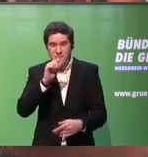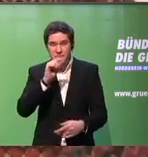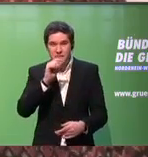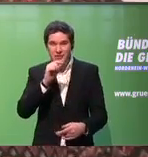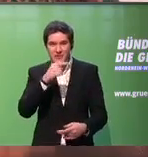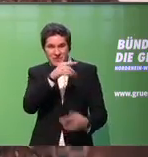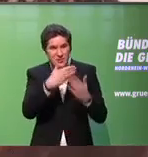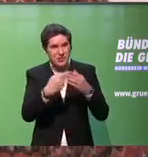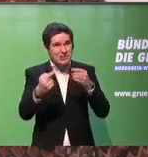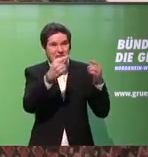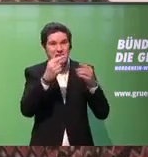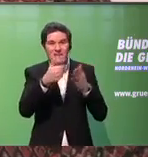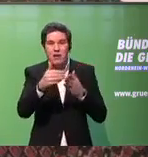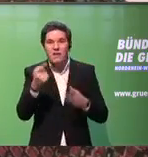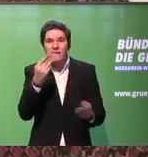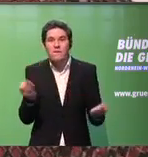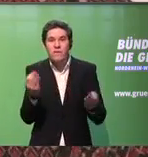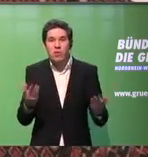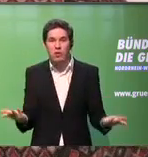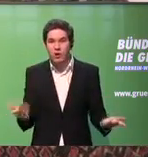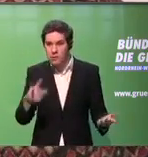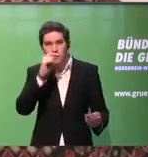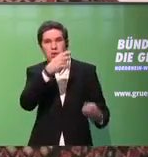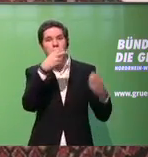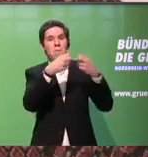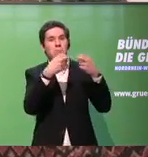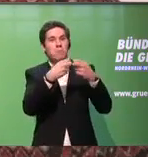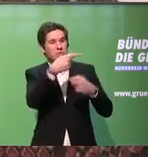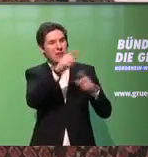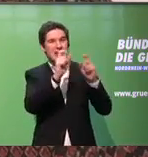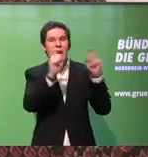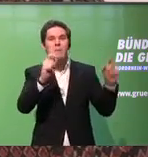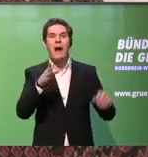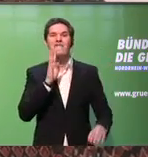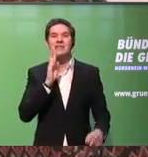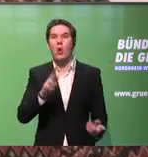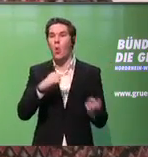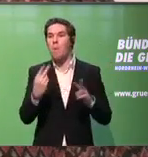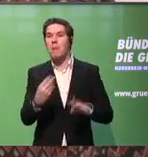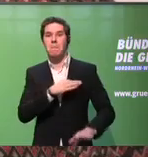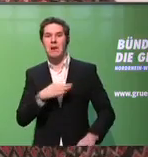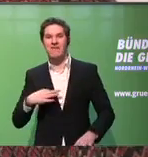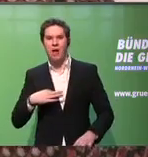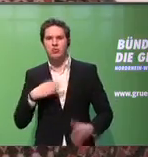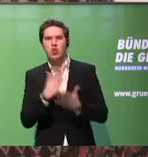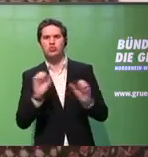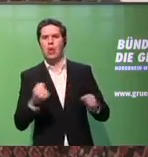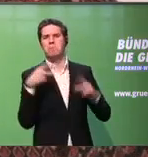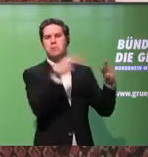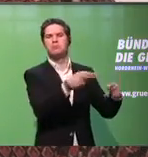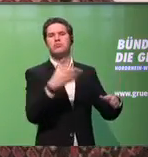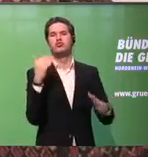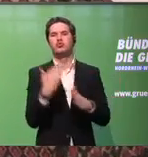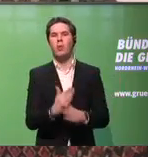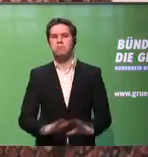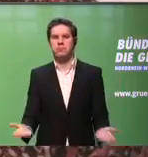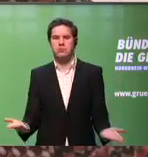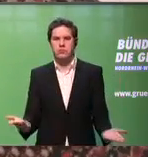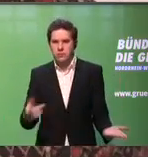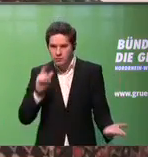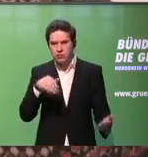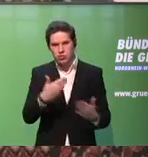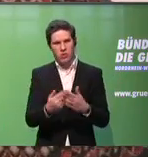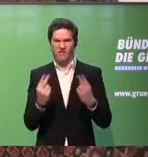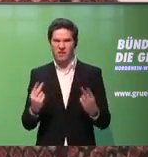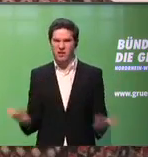damit tatsächlich in Brüssel dieses ganze Unterfangen, das Wasser zu privatisieren, gestoppt wurde. Was wir daraus uns